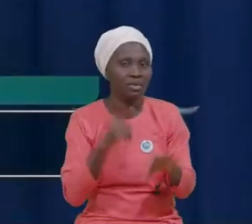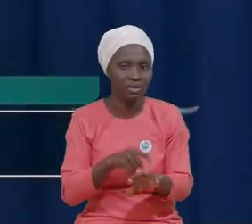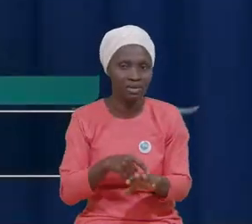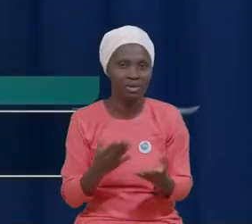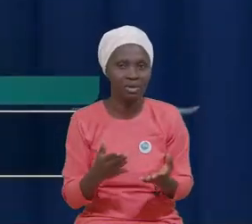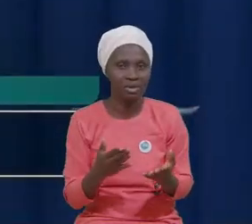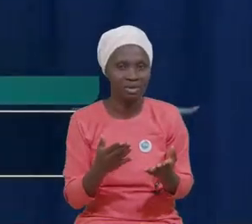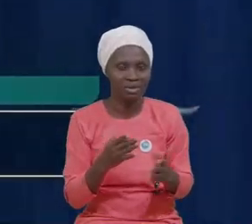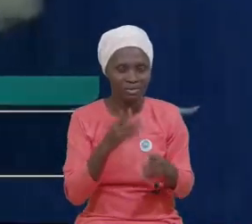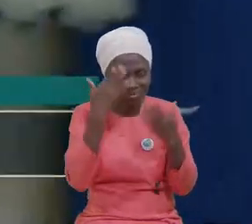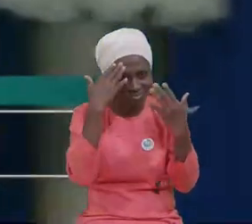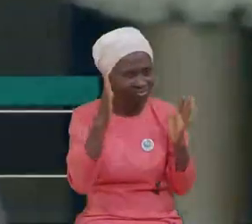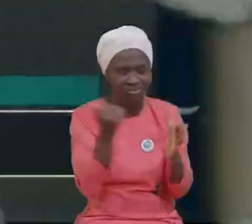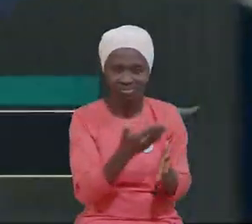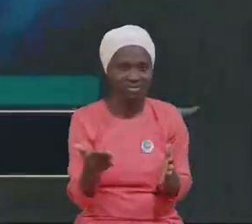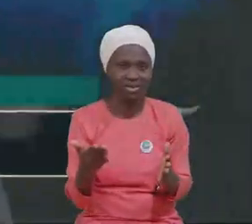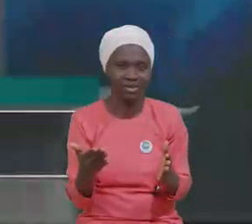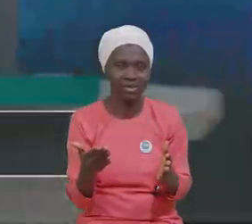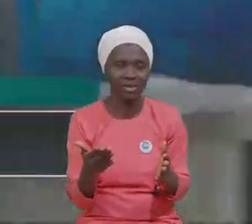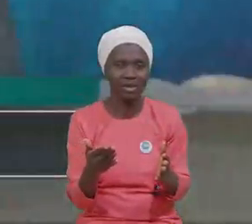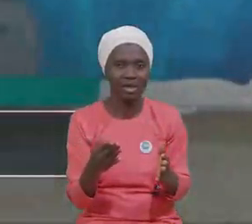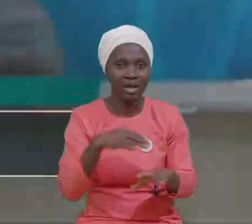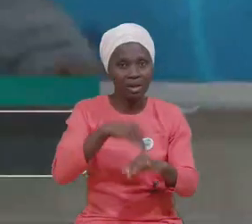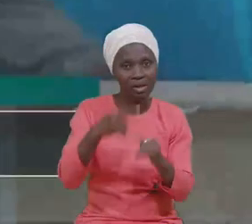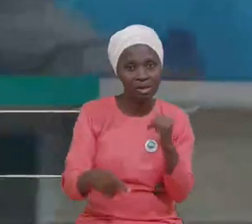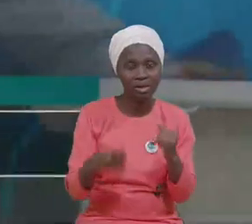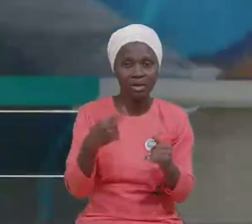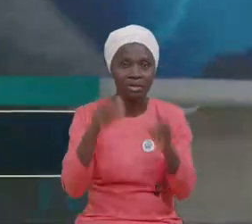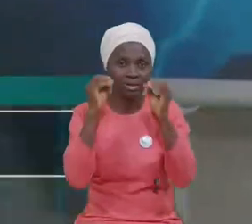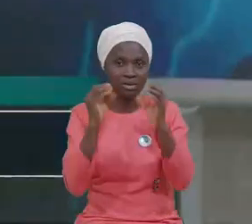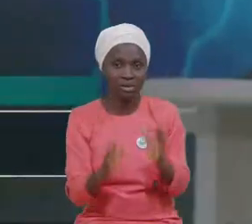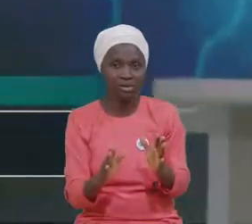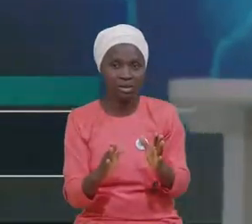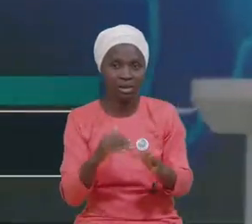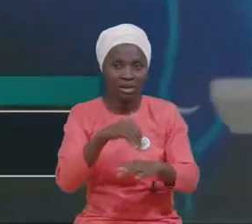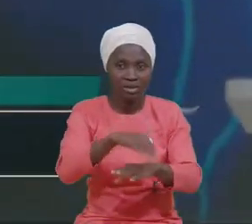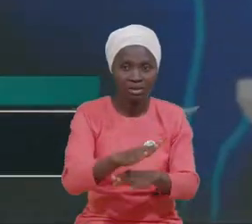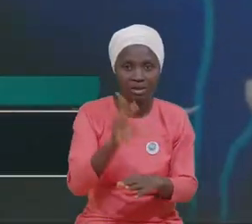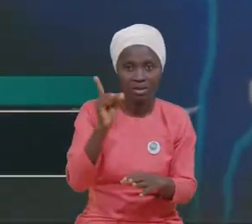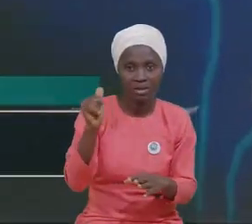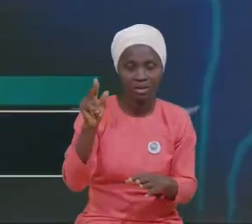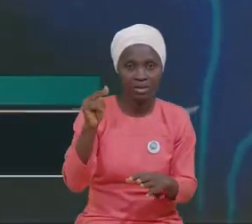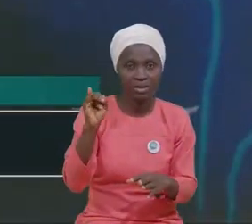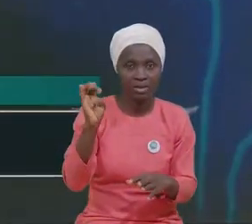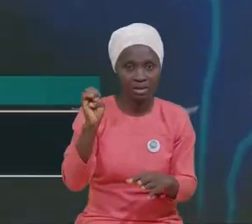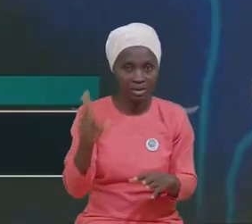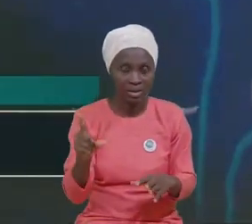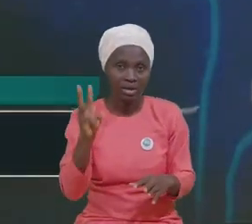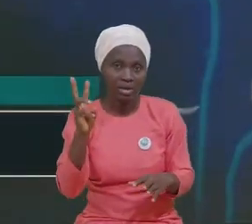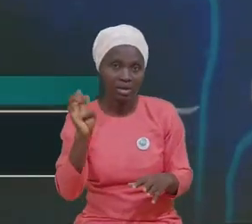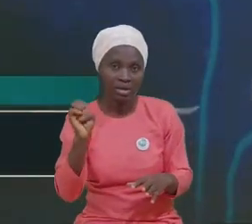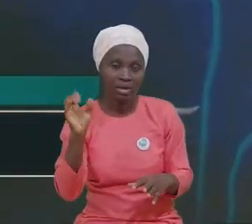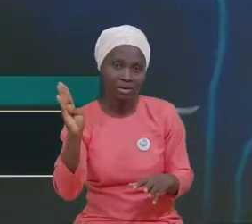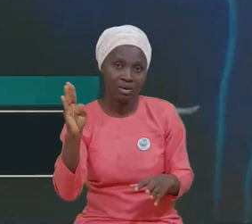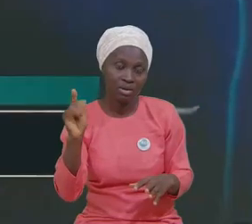enseigne. Il ne comprenait rien. Finalement, l'enseignant a envoyé Daniel Webster à la